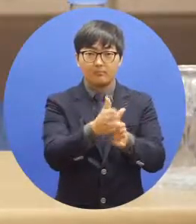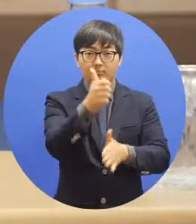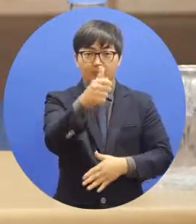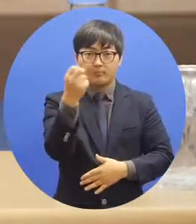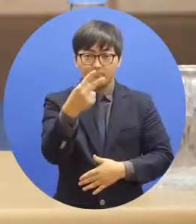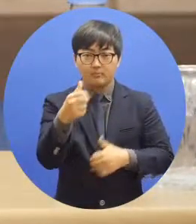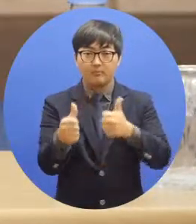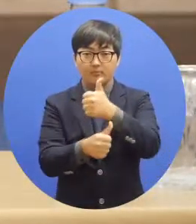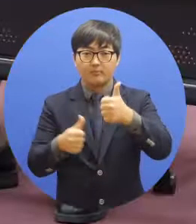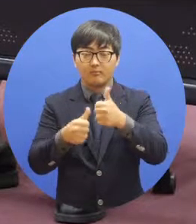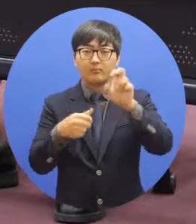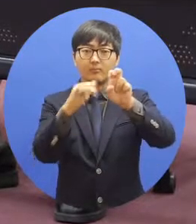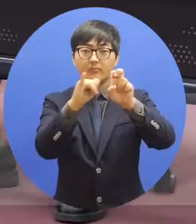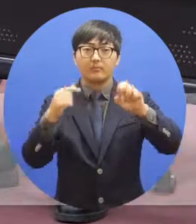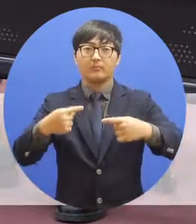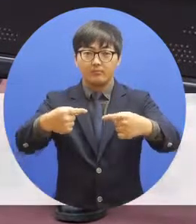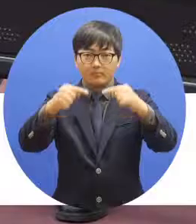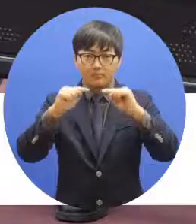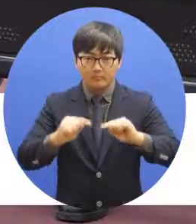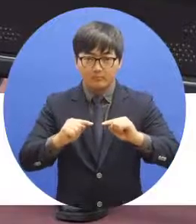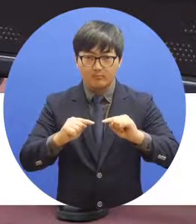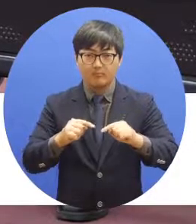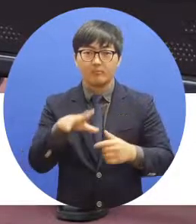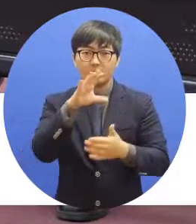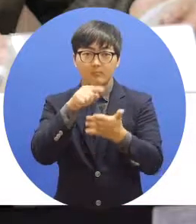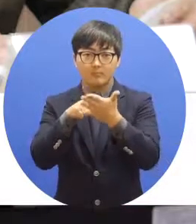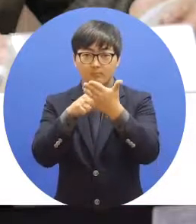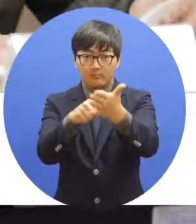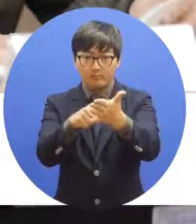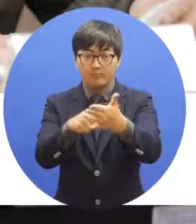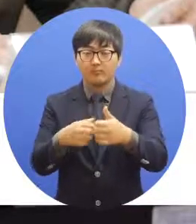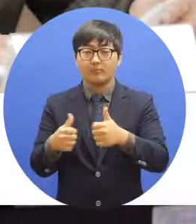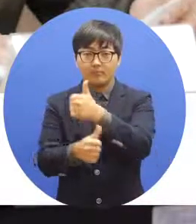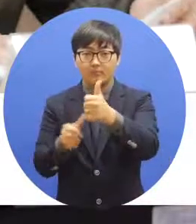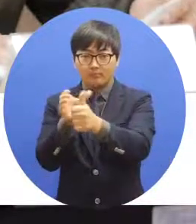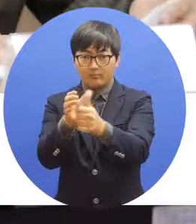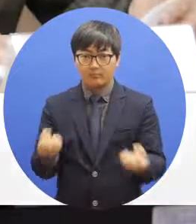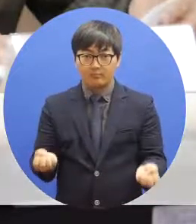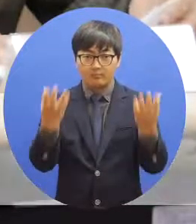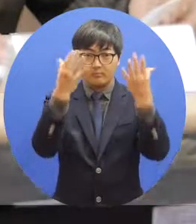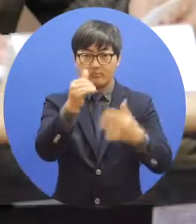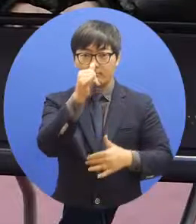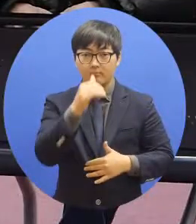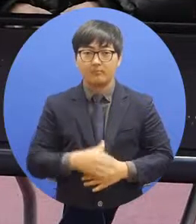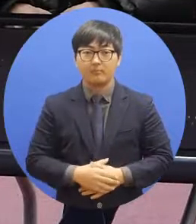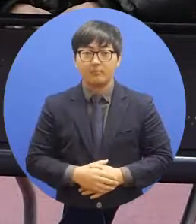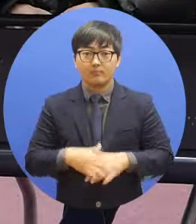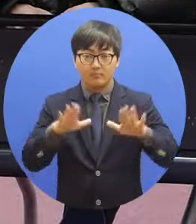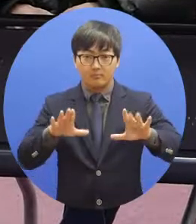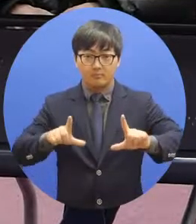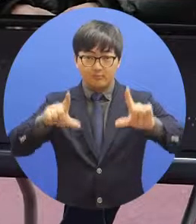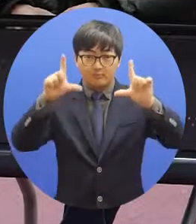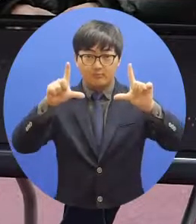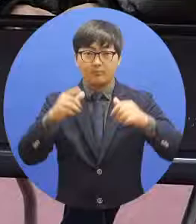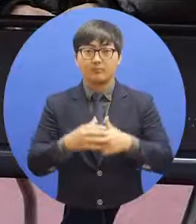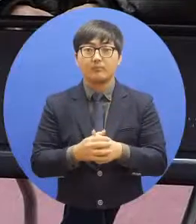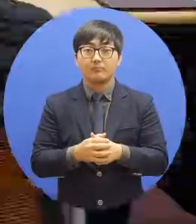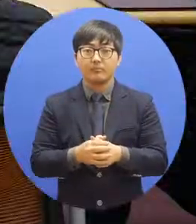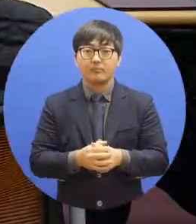위원 20여명이 참석한 가운데 민원 콜비 제 위원 위촉식 이 열렸습니다 이날 위촉식에서 는